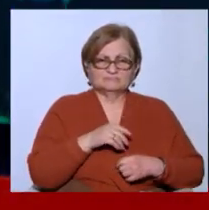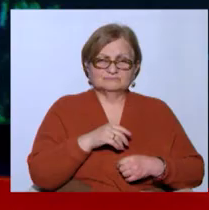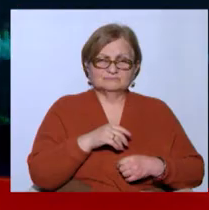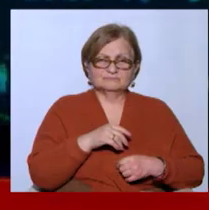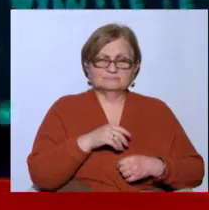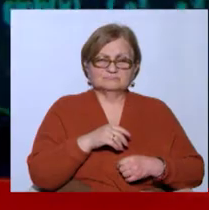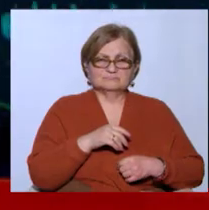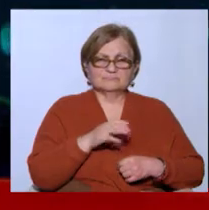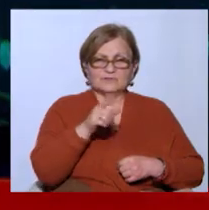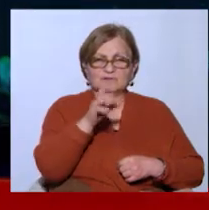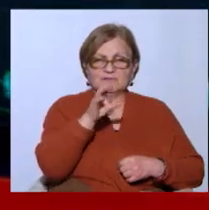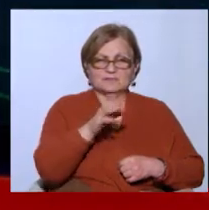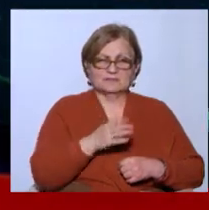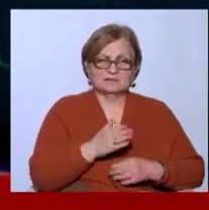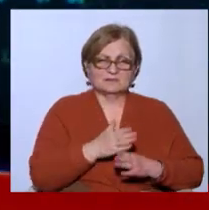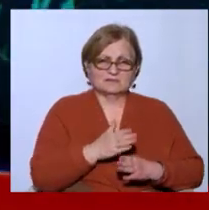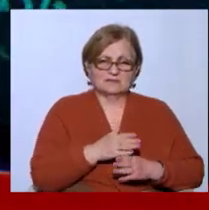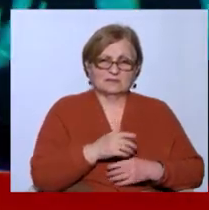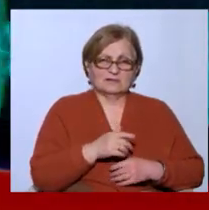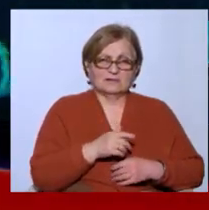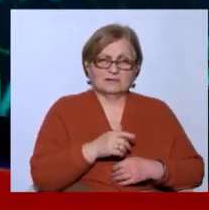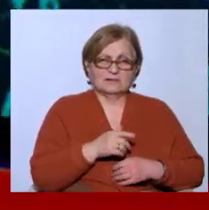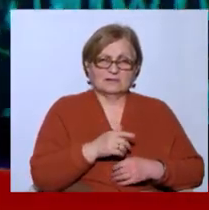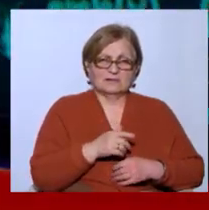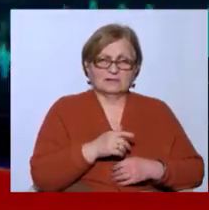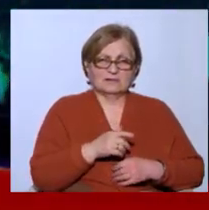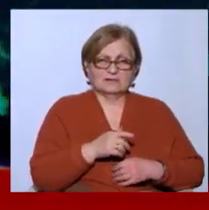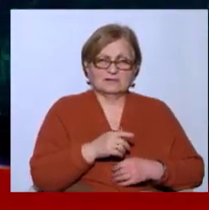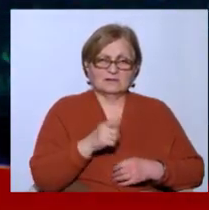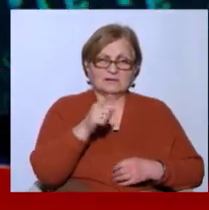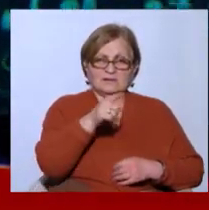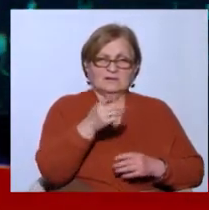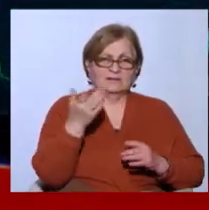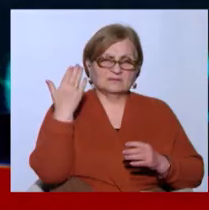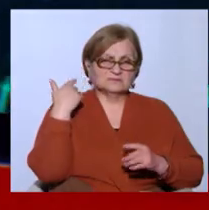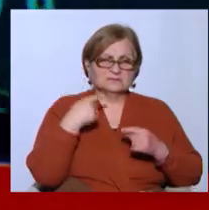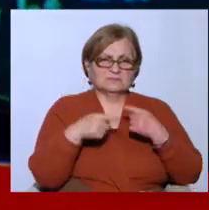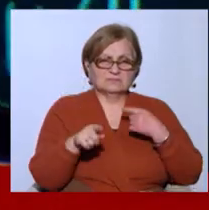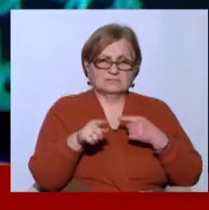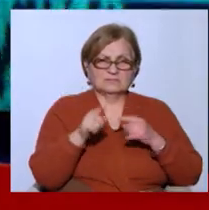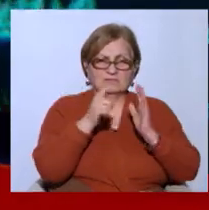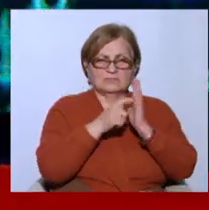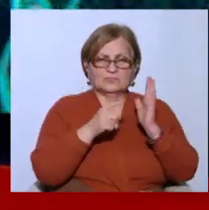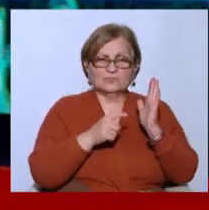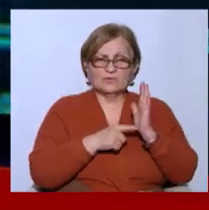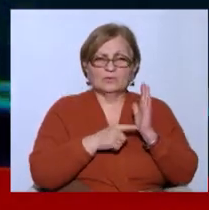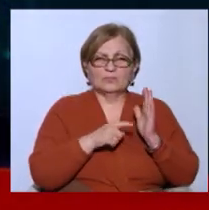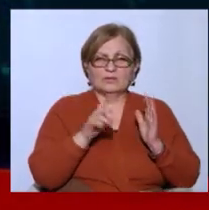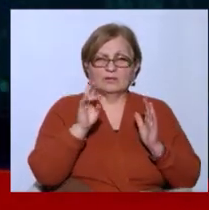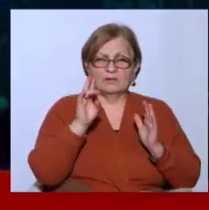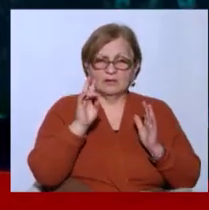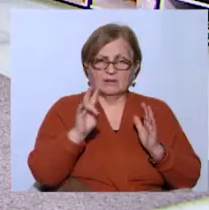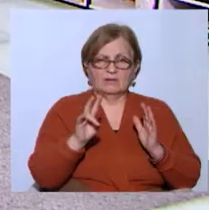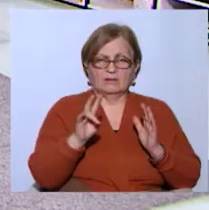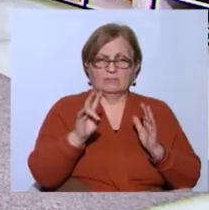შესაბამისად CT აღინიშნება. შესაბამისად ჯუფდება განსხვავდება წინა ფორმულისგან იმით, რომ იყოფა m ფაქტორიალზე და მნიშვნელობა